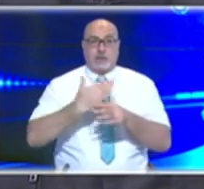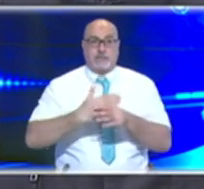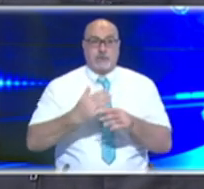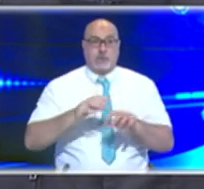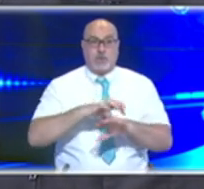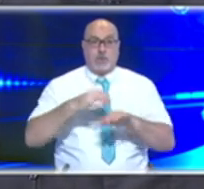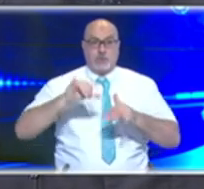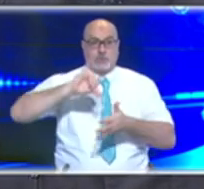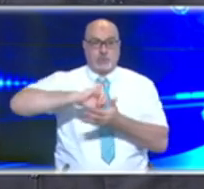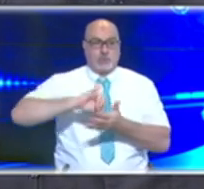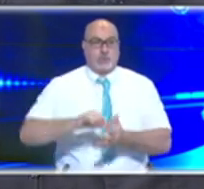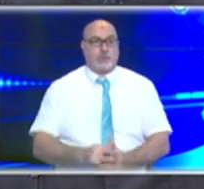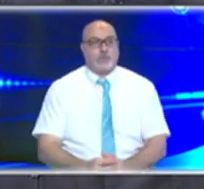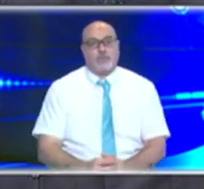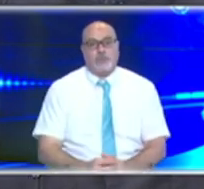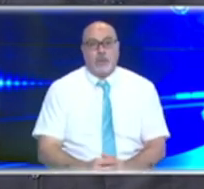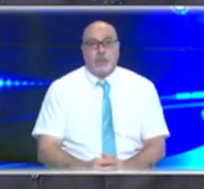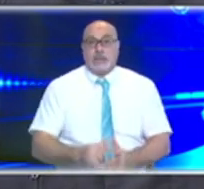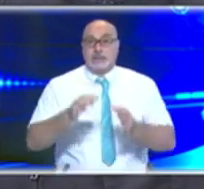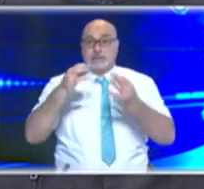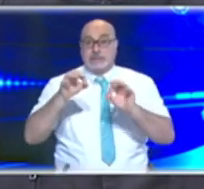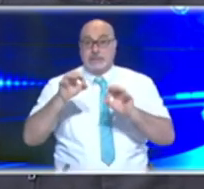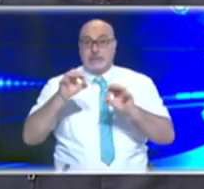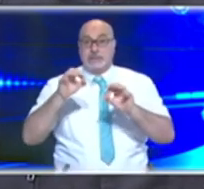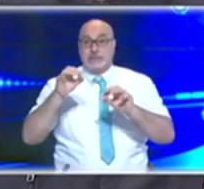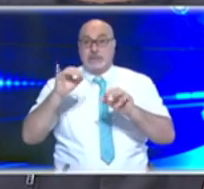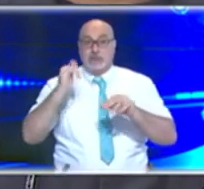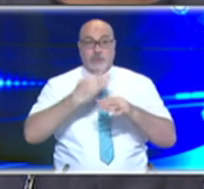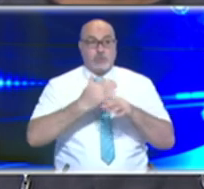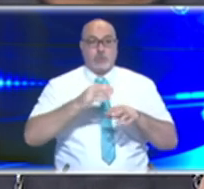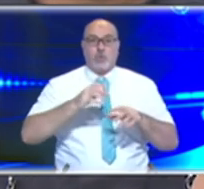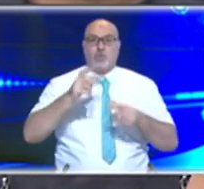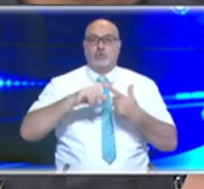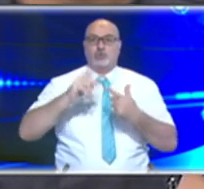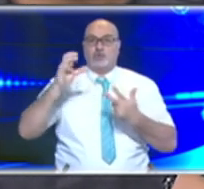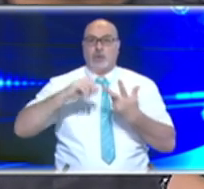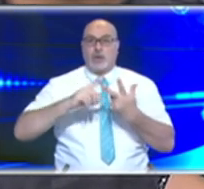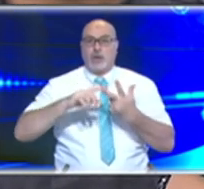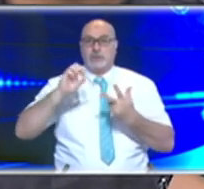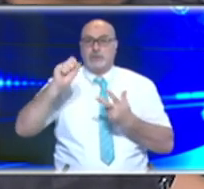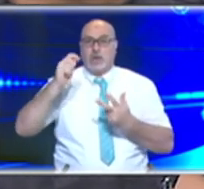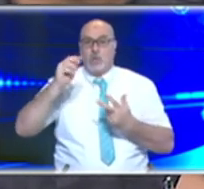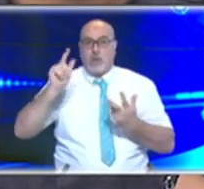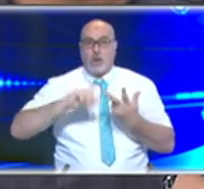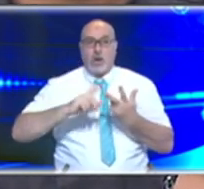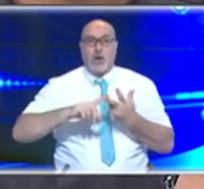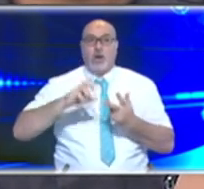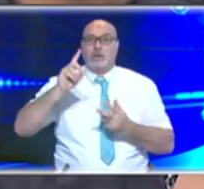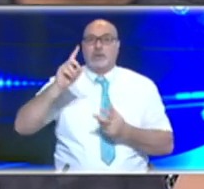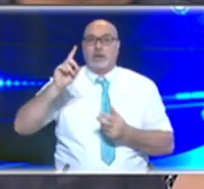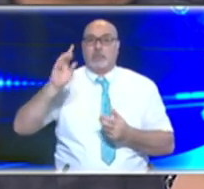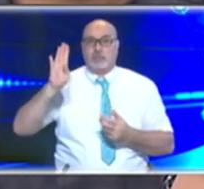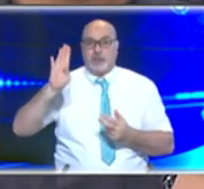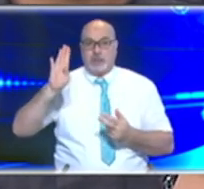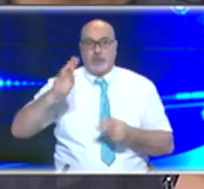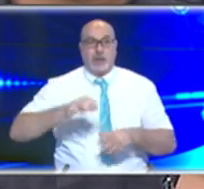ولاية الجزائر، فقد سجلنا 10 تدخلات في كل من بلدية شراقة، سحاولة، دار البيضاء،